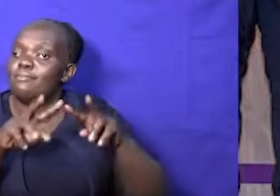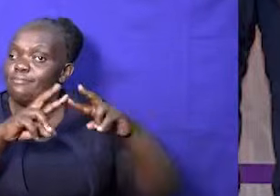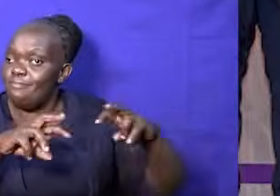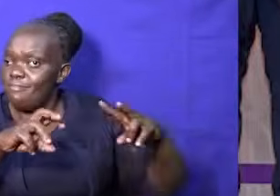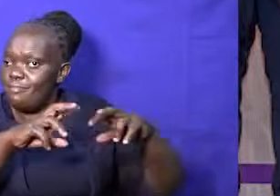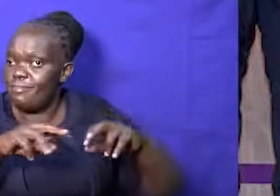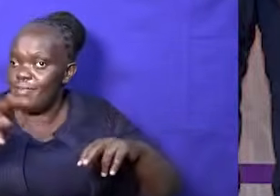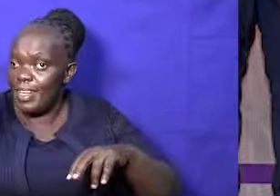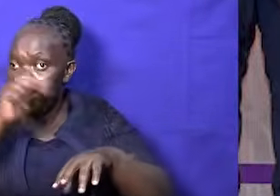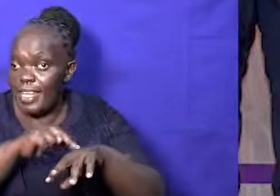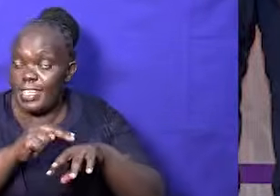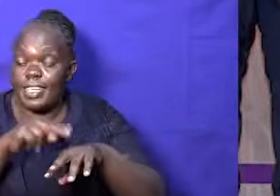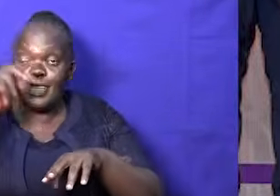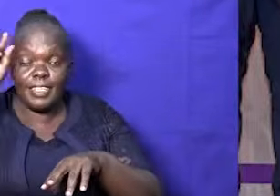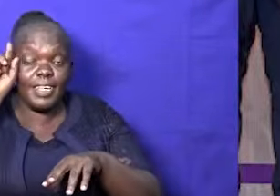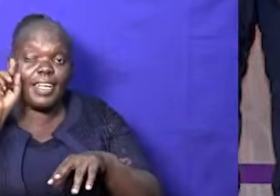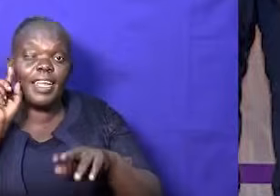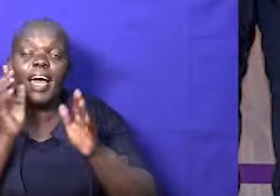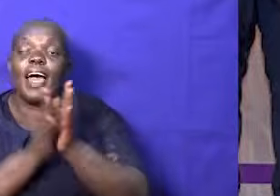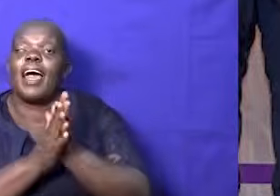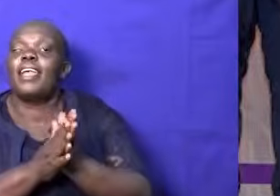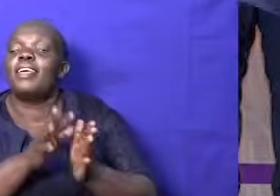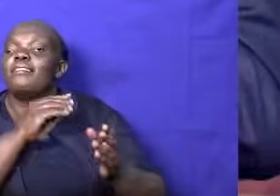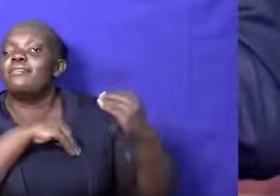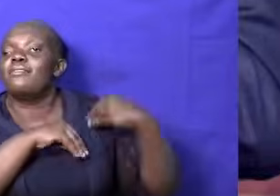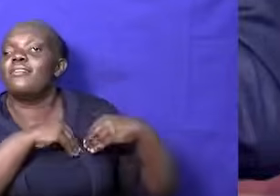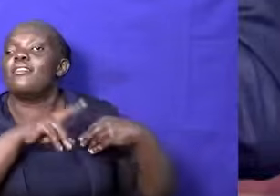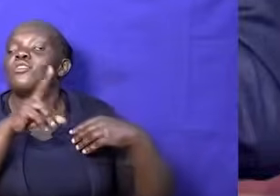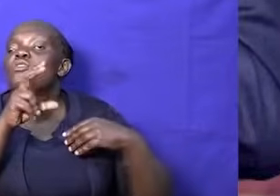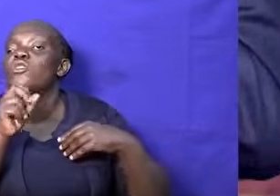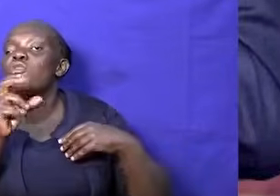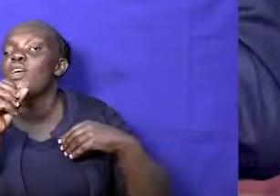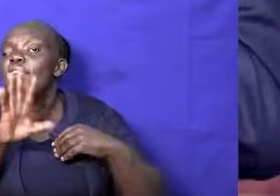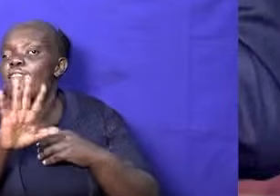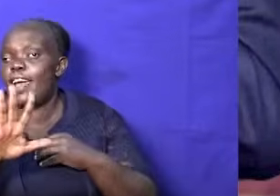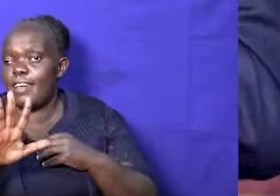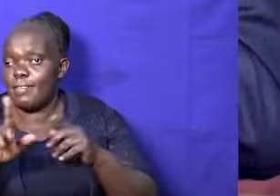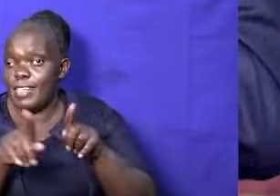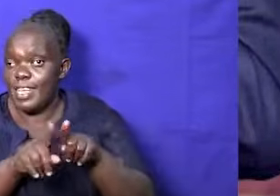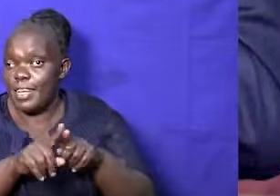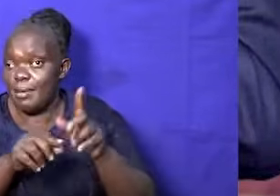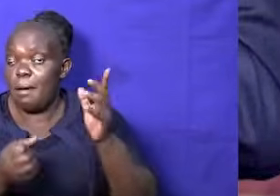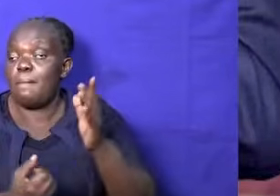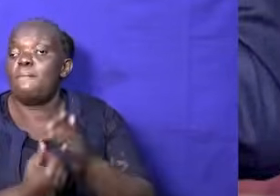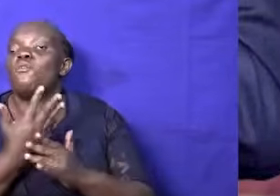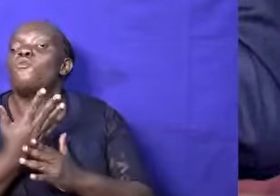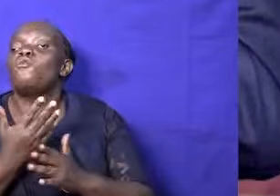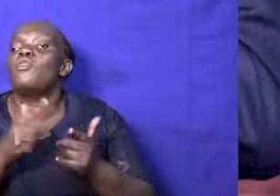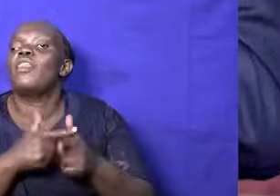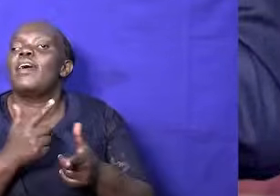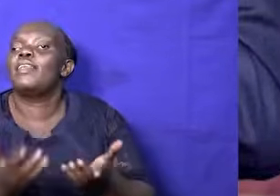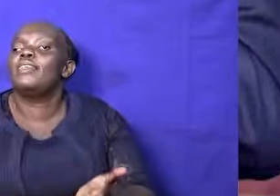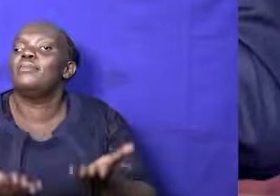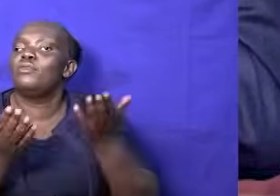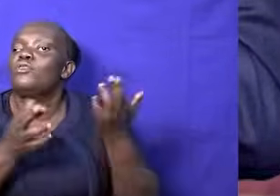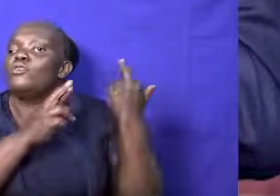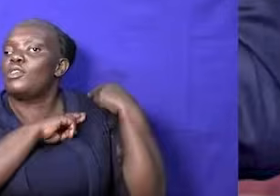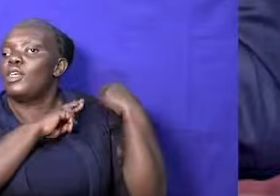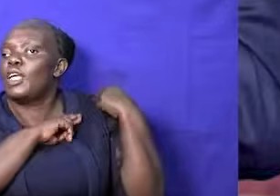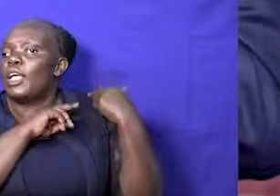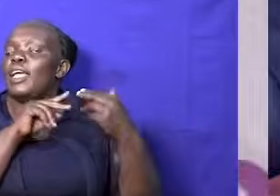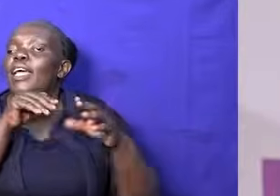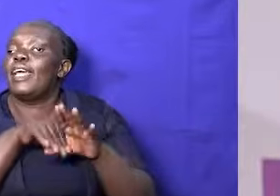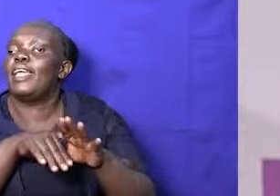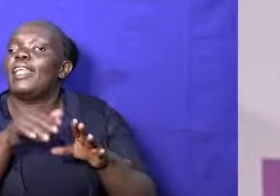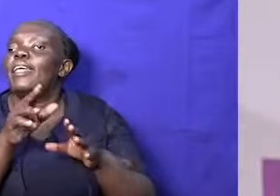Utafiti wa kitaifa wa jinsia na kupambana na ufisadi wa mwaka 2025 umezinduliwa ili kuimarisha